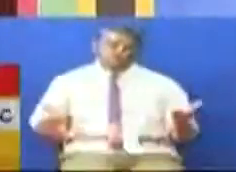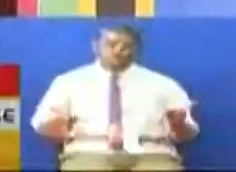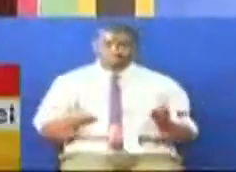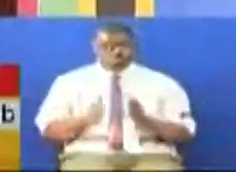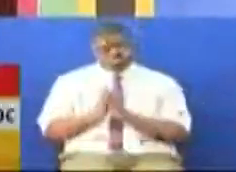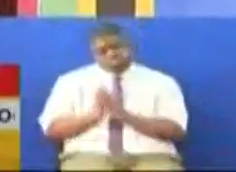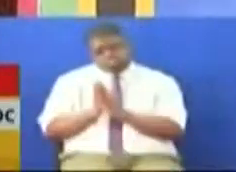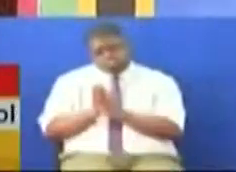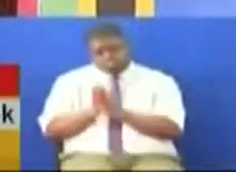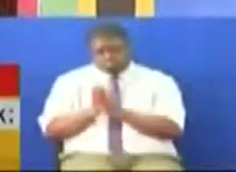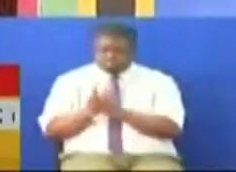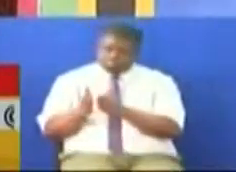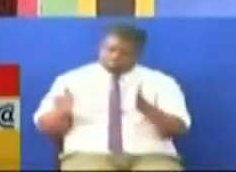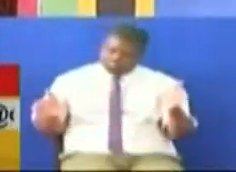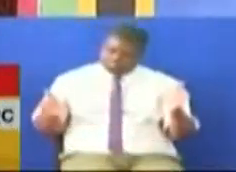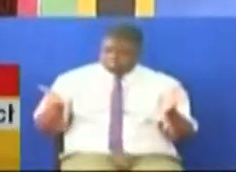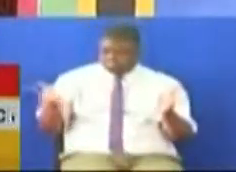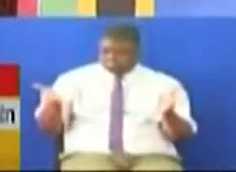Mheshimiwa Speaker,